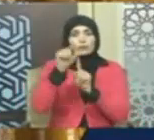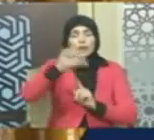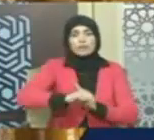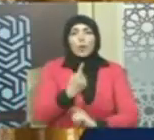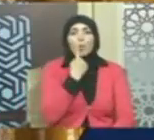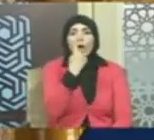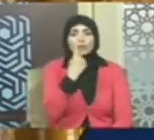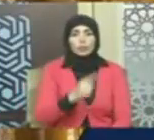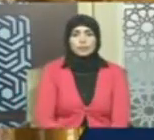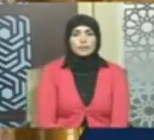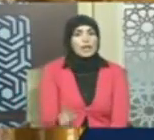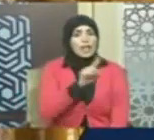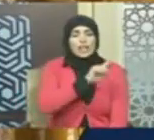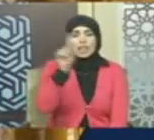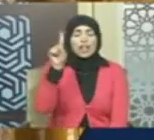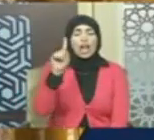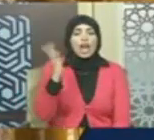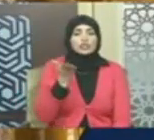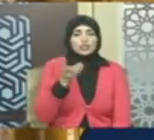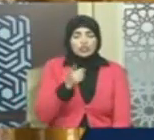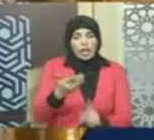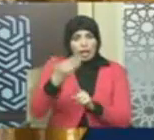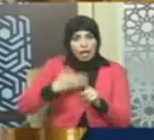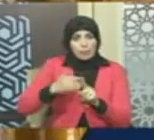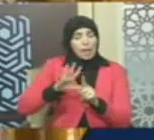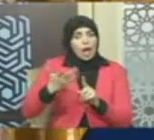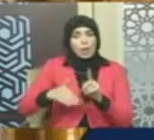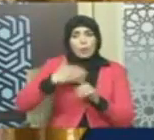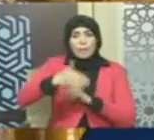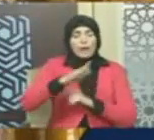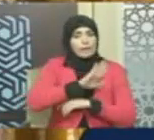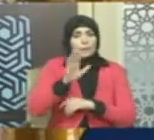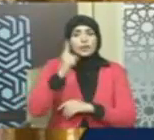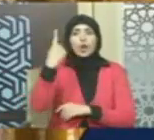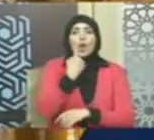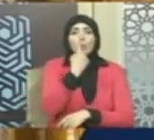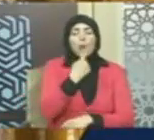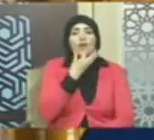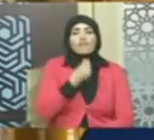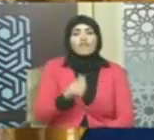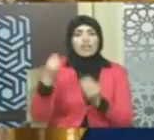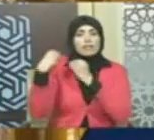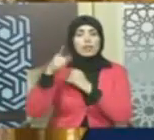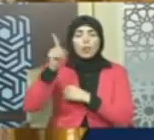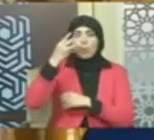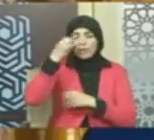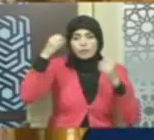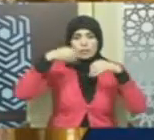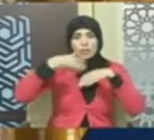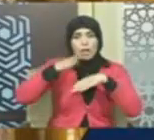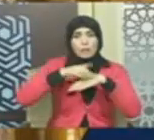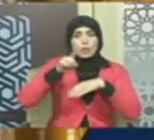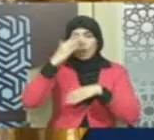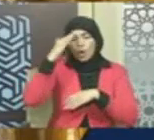وحده، لا شيء قبله ولا شيء بعده، له الفضل وله النعمة وله